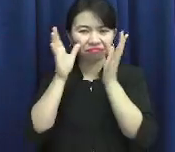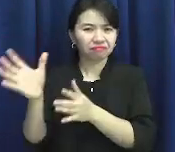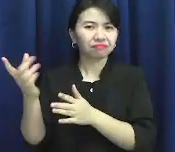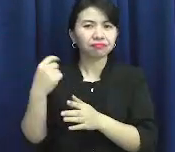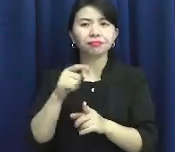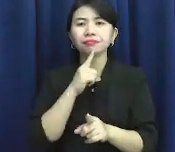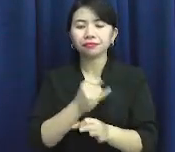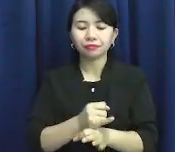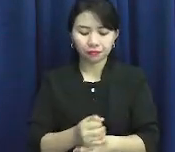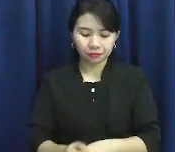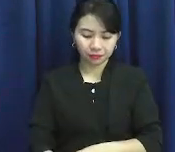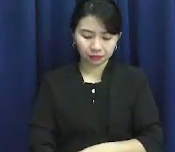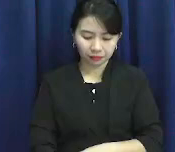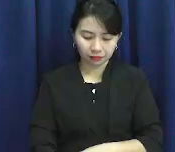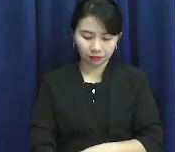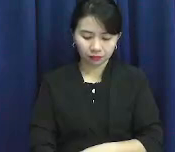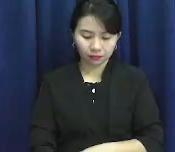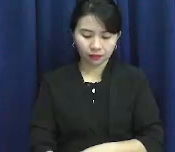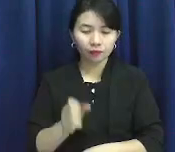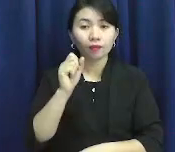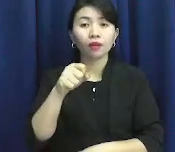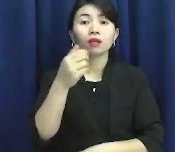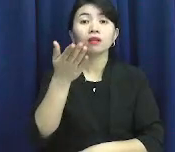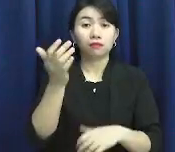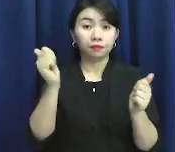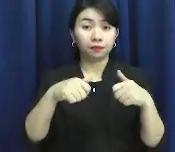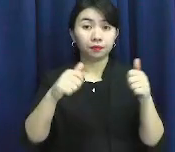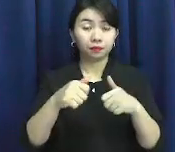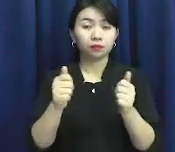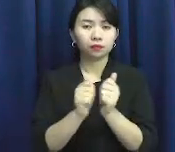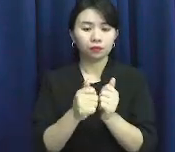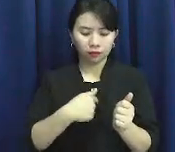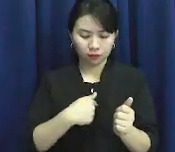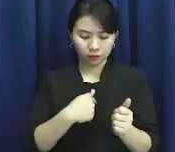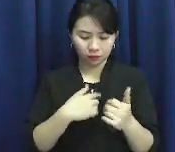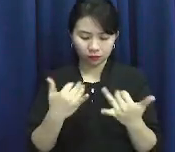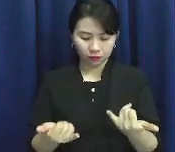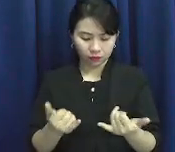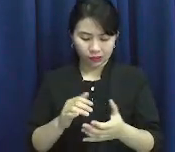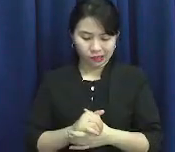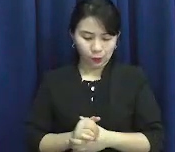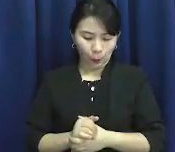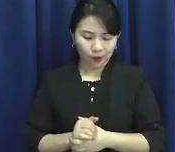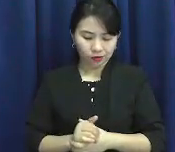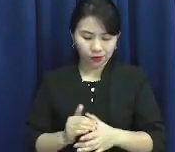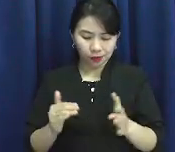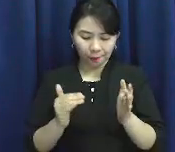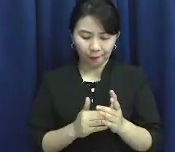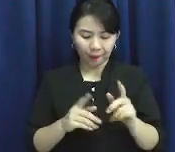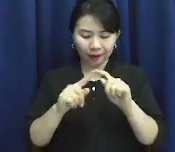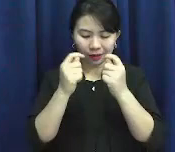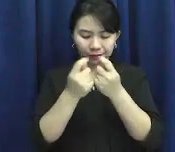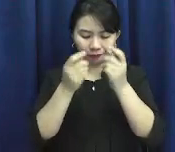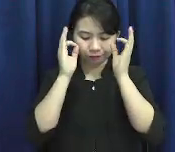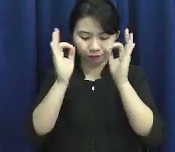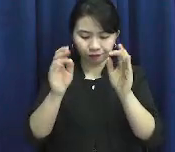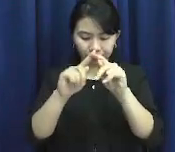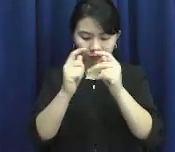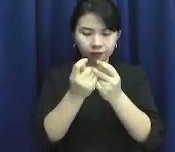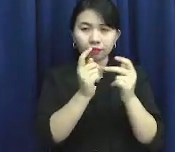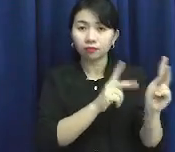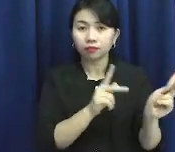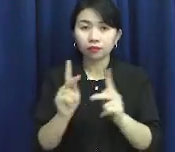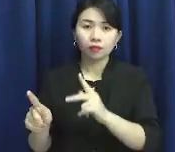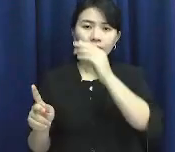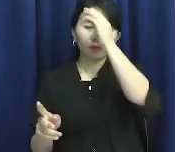I believe that you can agree with me. Oh, wala pa ako nakikita mga young people dito, ha? Team focus, team preparation, nasaan kayo? Ha?